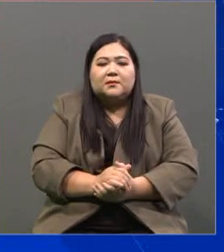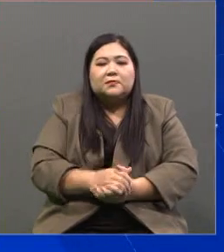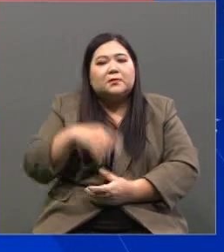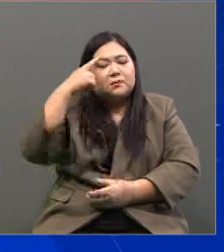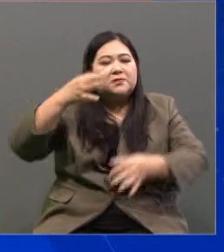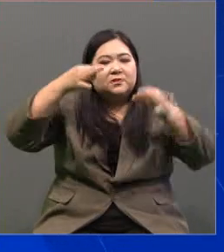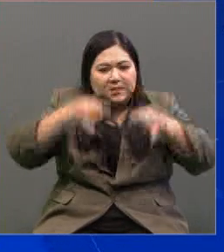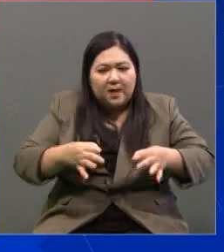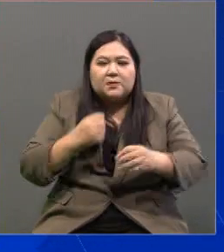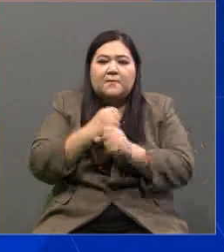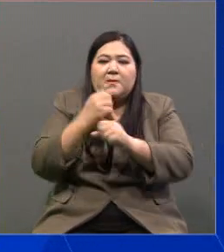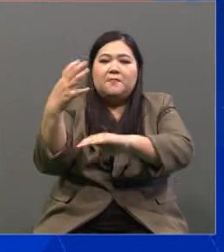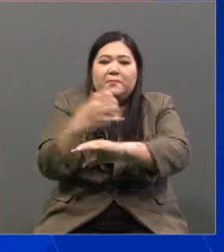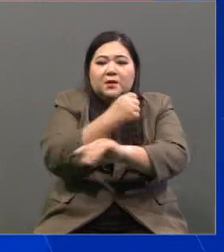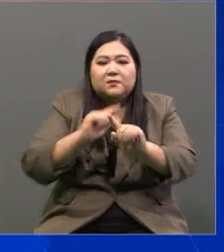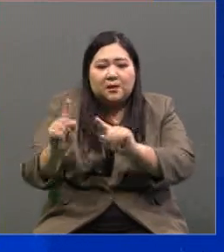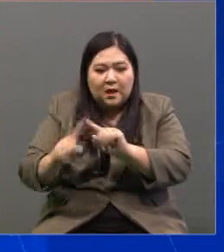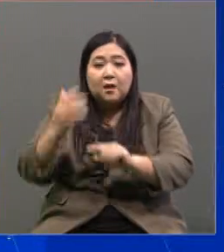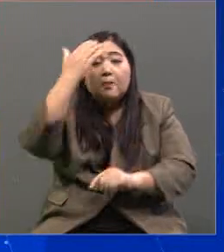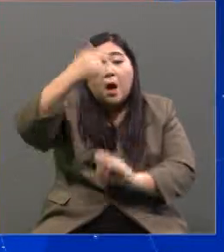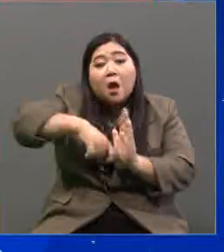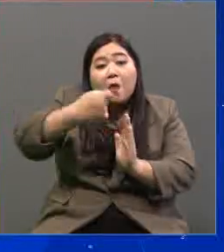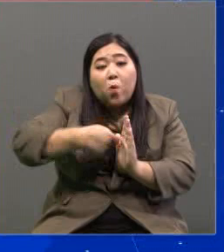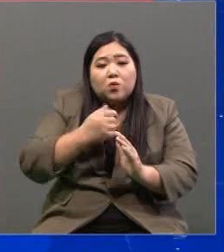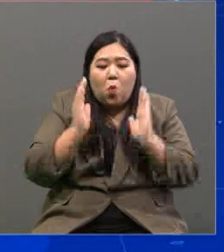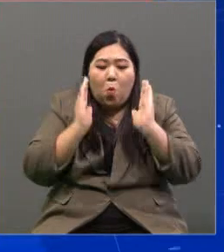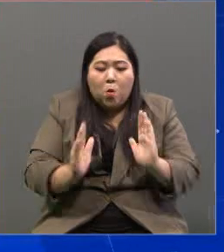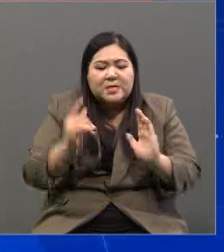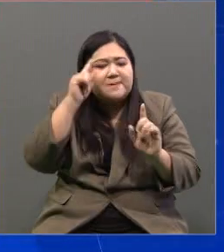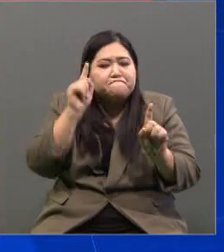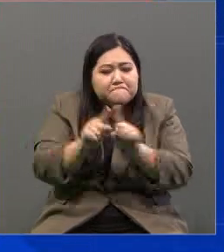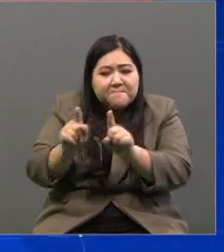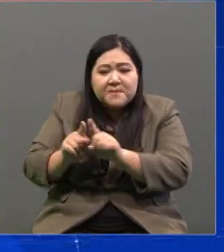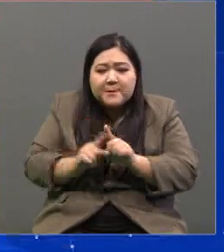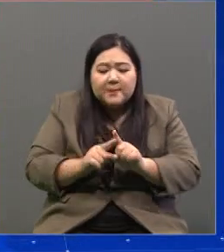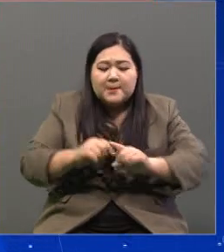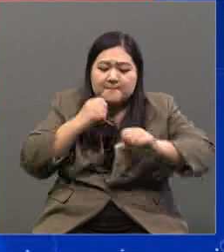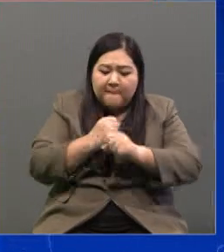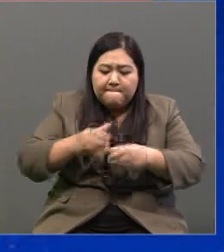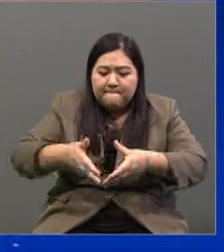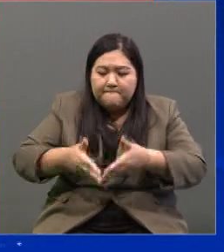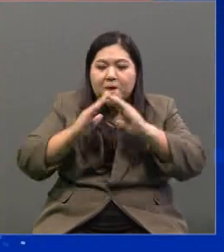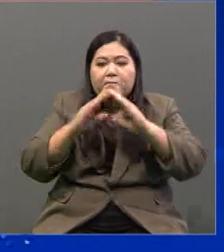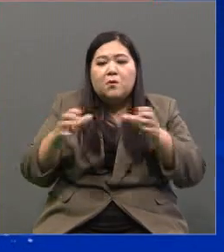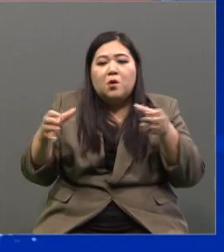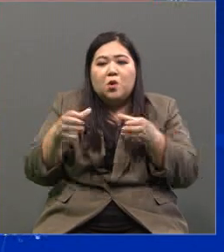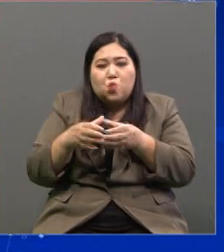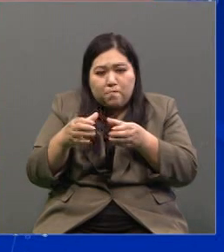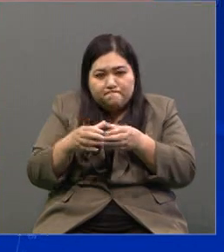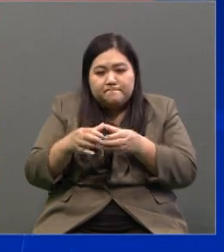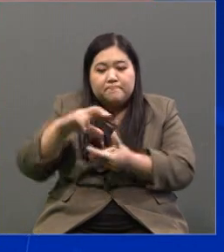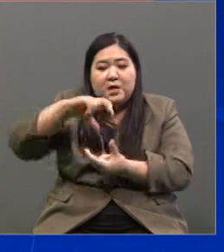การเมืองนะคะส่วนหนึ่งเนี่ยเป็นเพราะไม่ต้องการทอดทิ้งผู้ร่วมอุดมการณ์ที่ร่วมกันก่อตั้งพรรคพลังประชารัฐมาด้วย